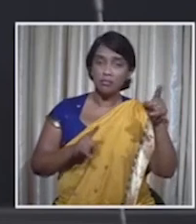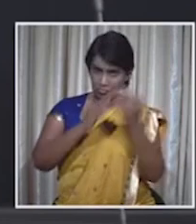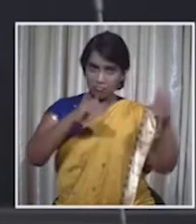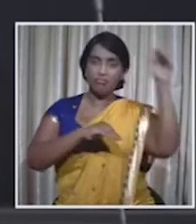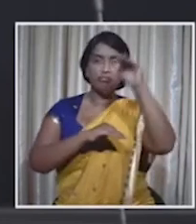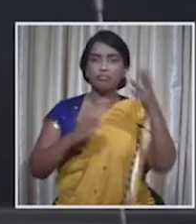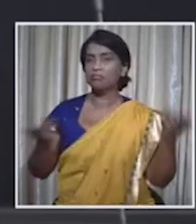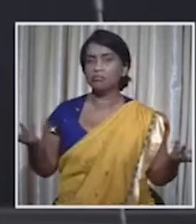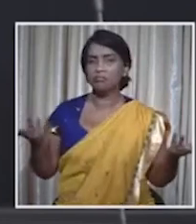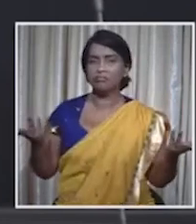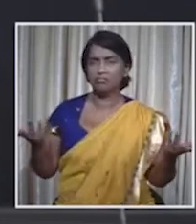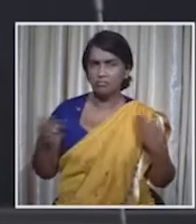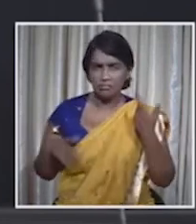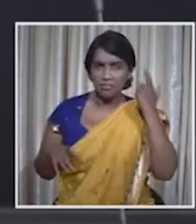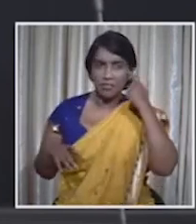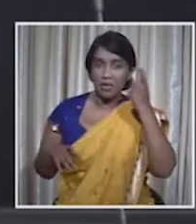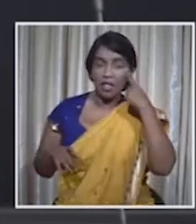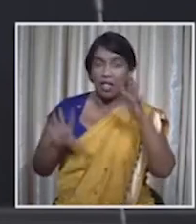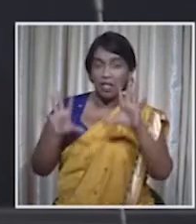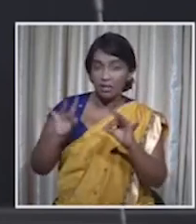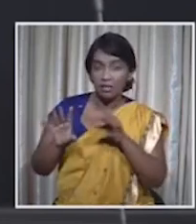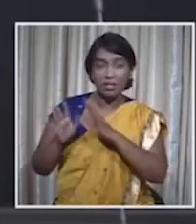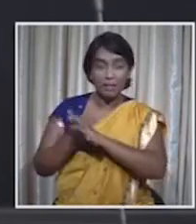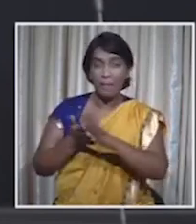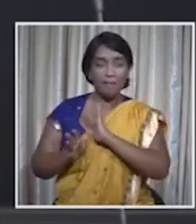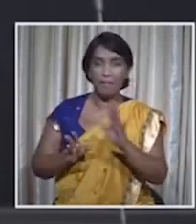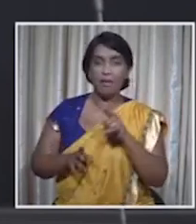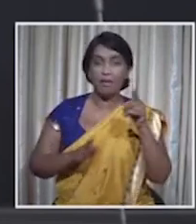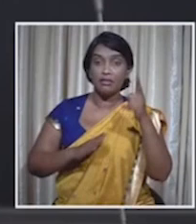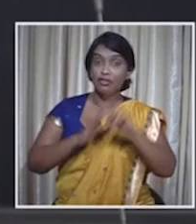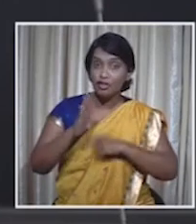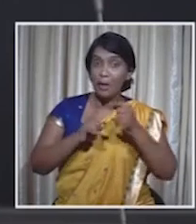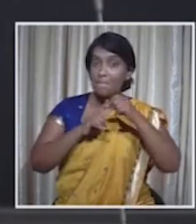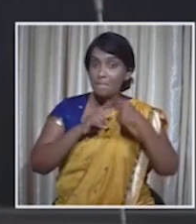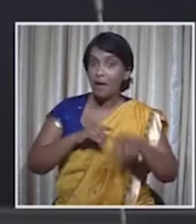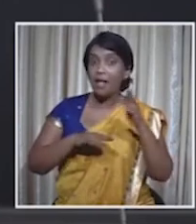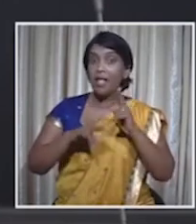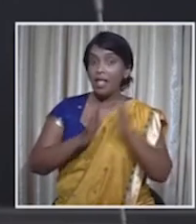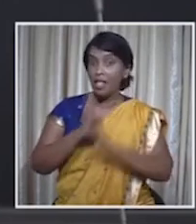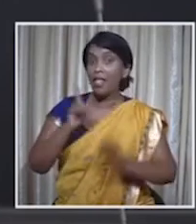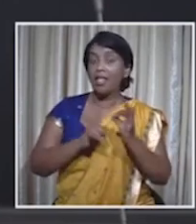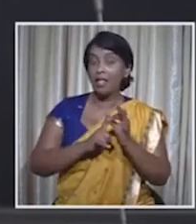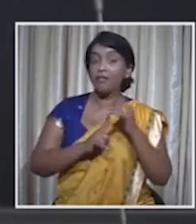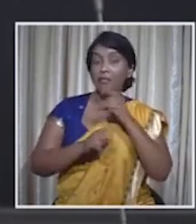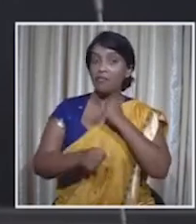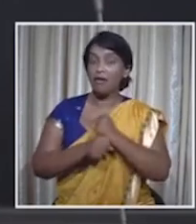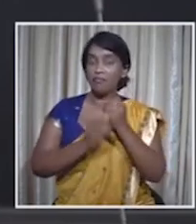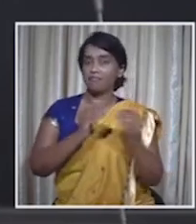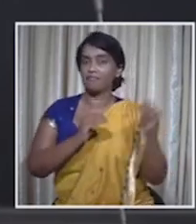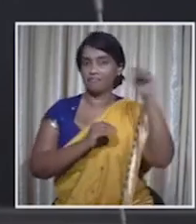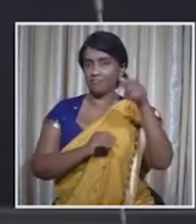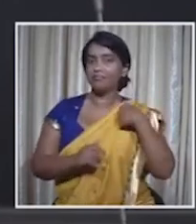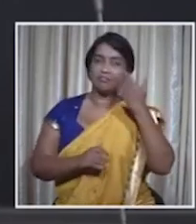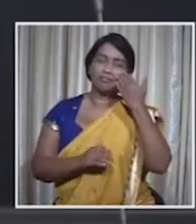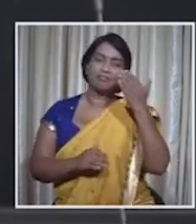හොඳයි ඇමතුමා. මං හිතනවා තාර වලට තියෙන ප්‍රමුඛතාවයකට වඩා ජෝර්ජන් ප්‍රහාන්තු අපි හැමතුමාට තියෙන මේ ආණ්ඩුවේ ප්‍රමුඛතාවය ඉහළයි කියලා. ඒ නිසා